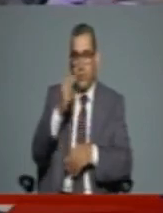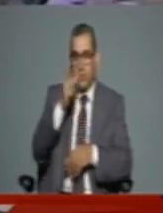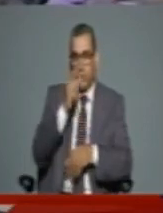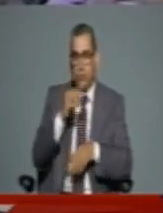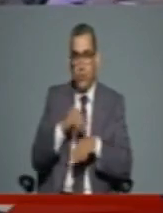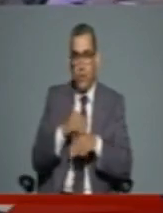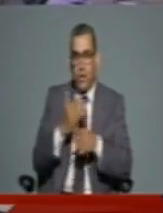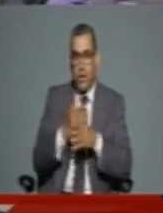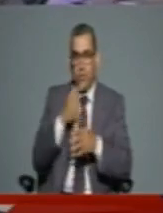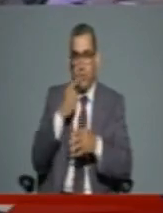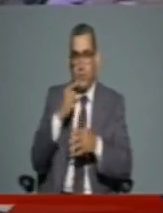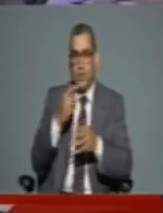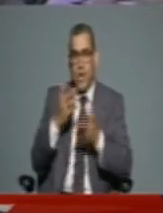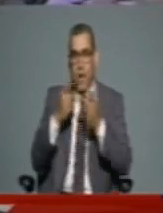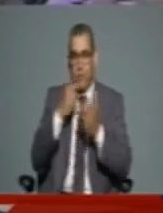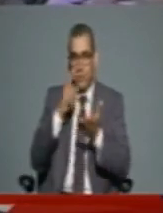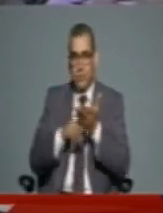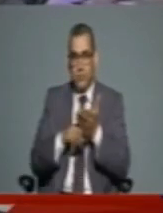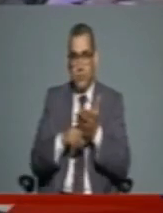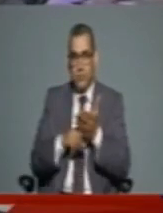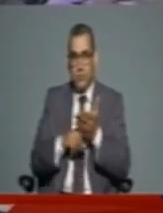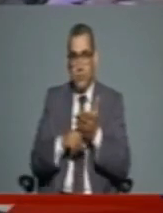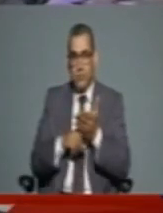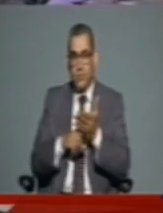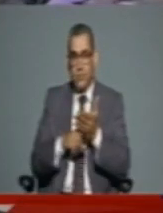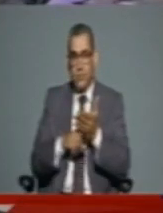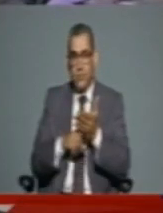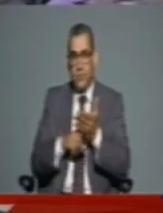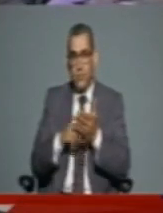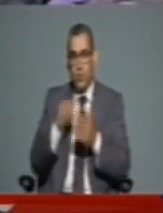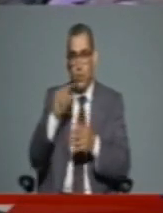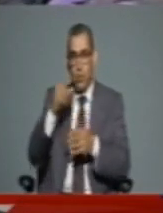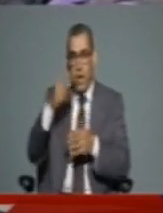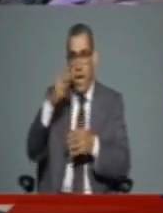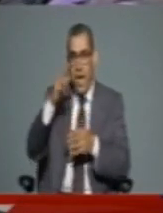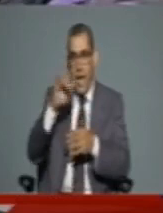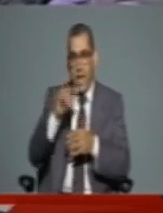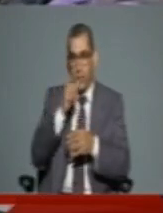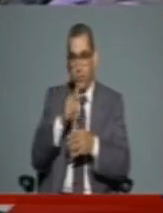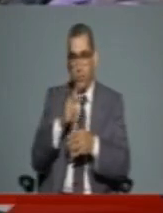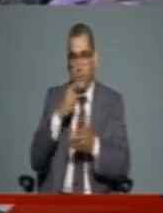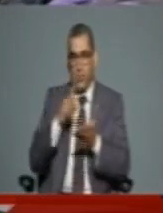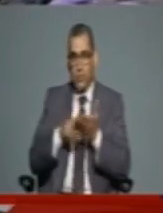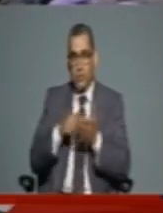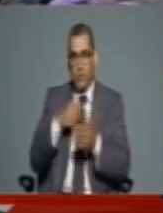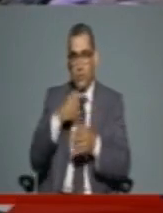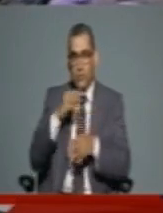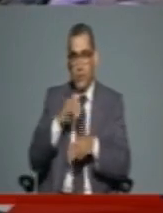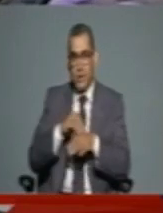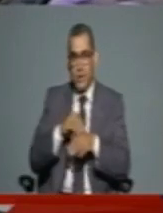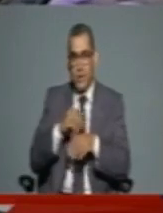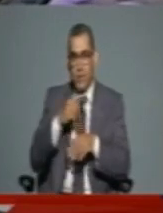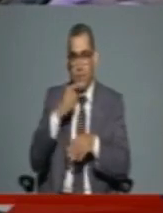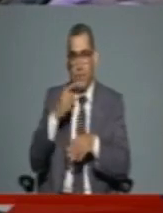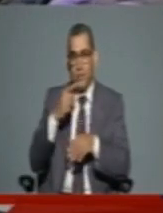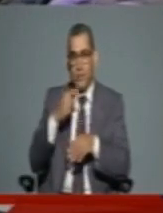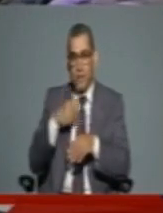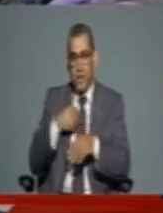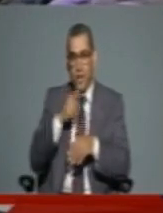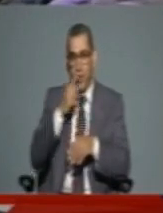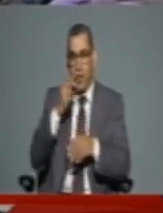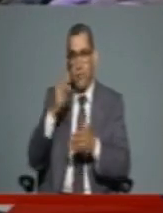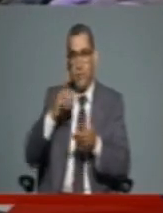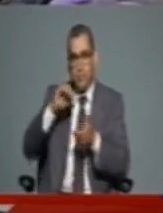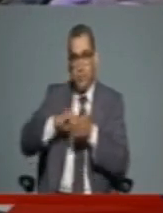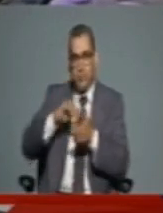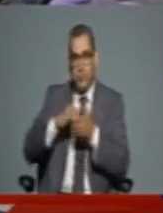تعاقدوا. يعني ما تنتظروش الدكتور علي. انا قلت لهم كده بجد. لا والله انا عارف. تعاقدوا عشان نقدر